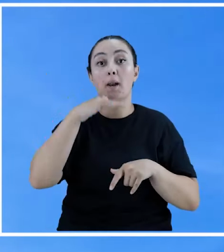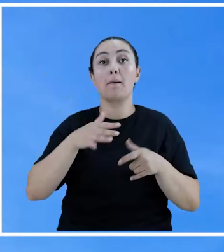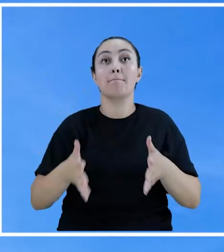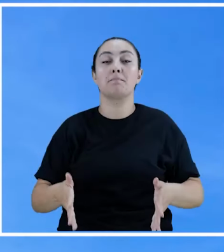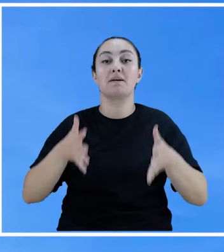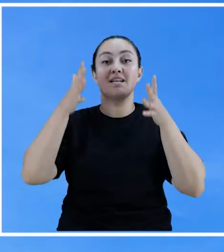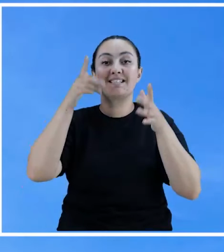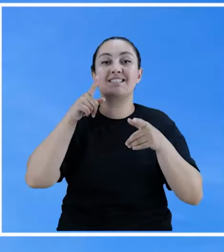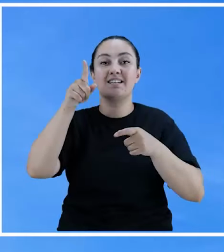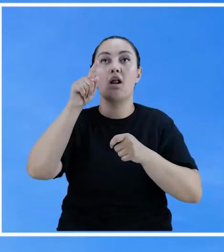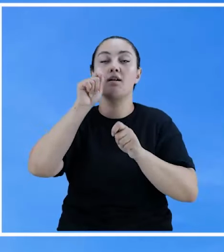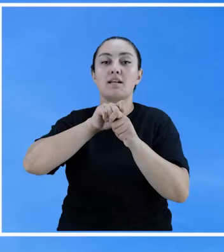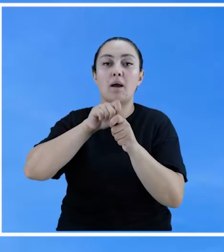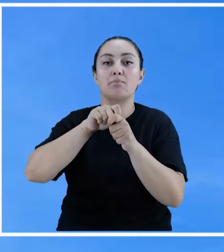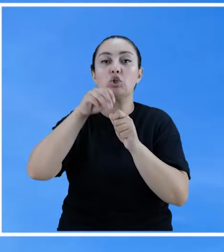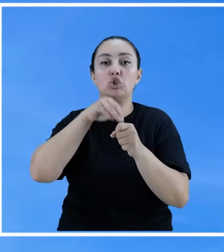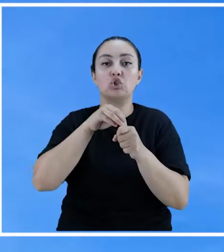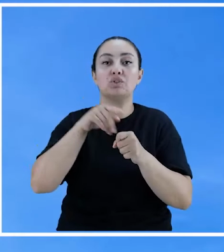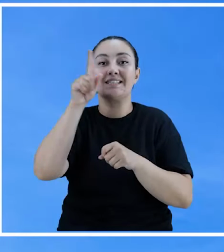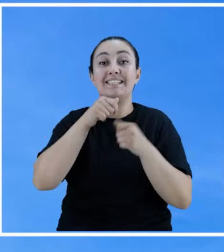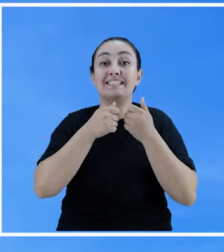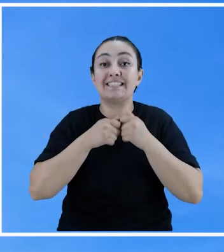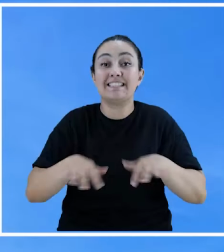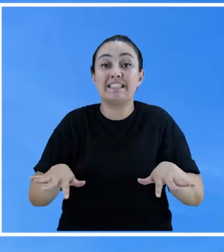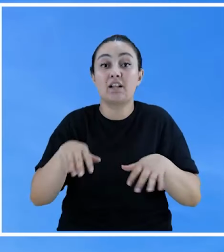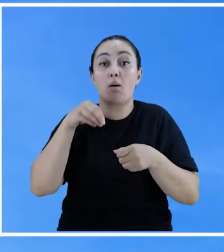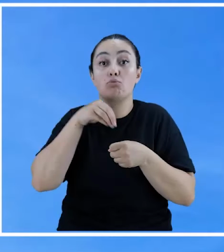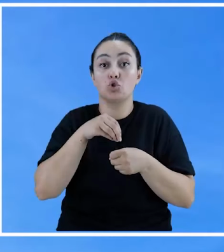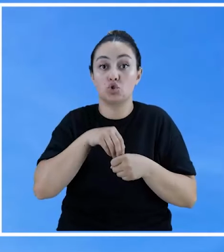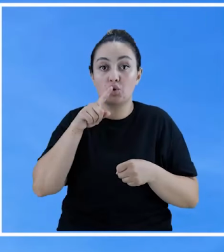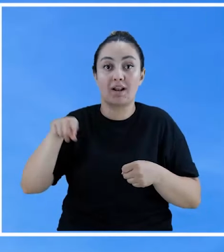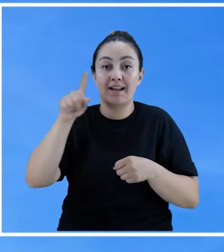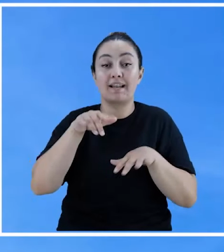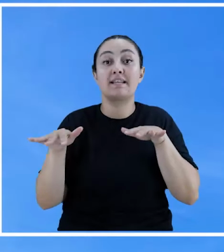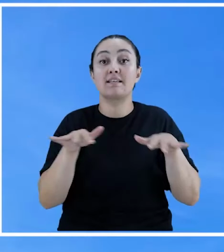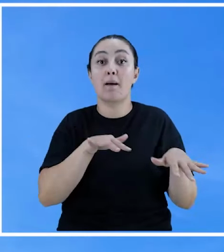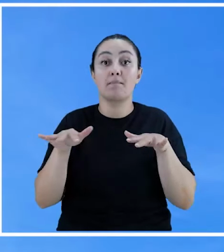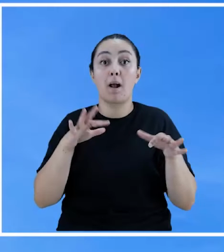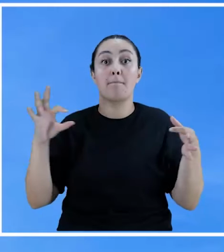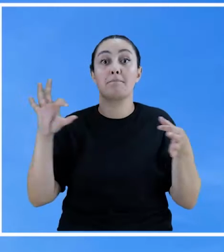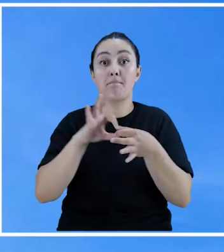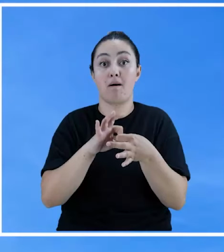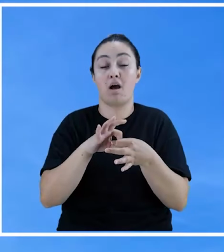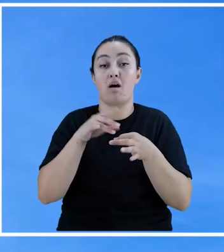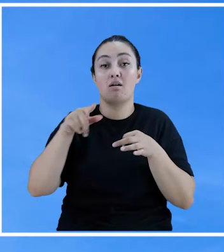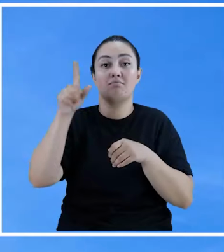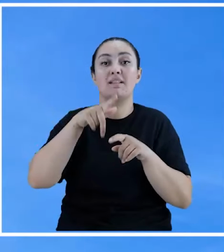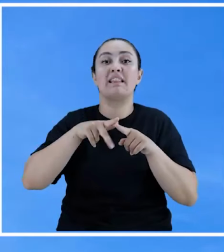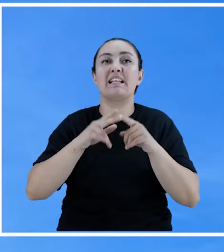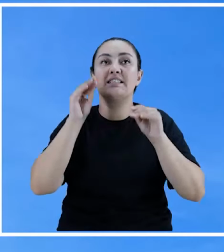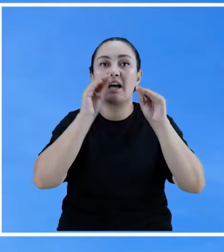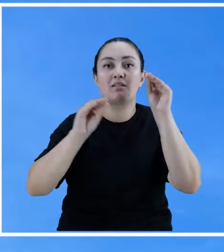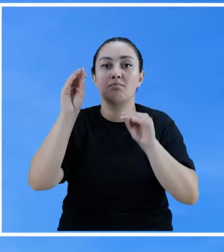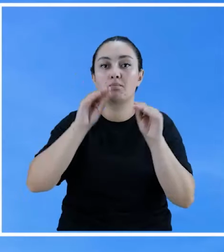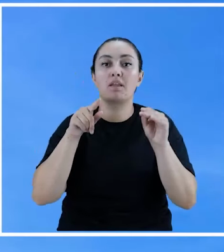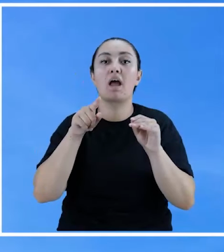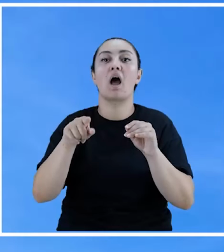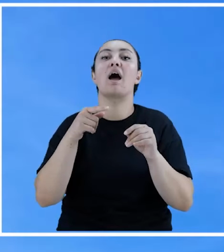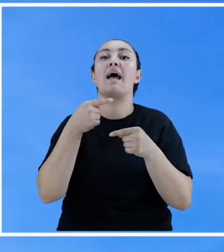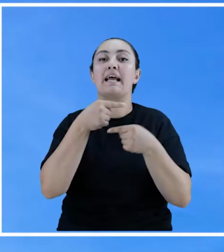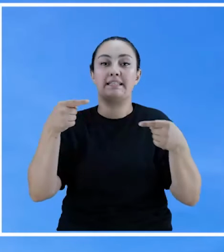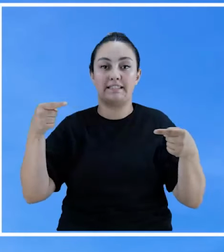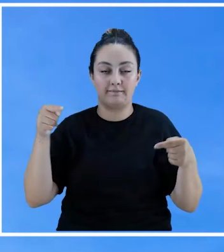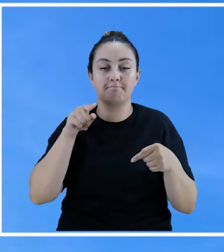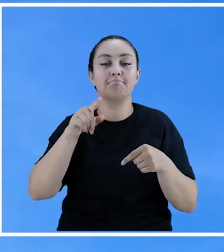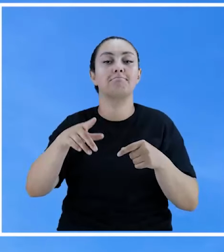işte binanın yapısal taşıyıcılarında, taşıyıcı sistemlerinde deprem etkisi altında bazı tasarımda